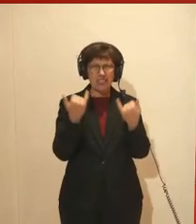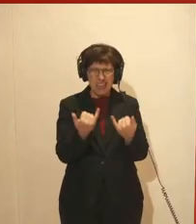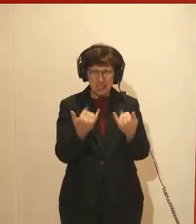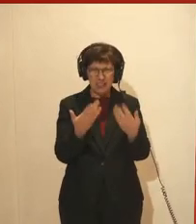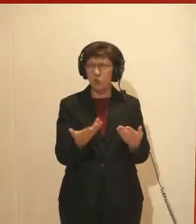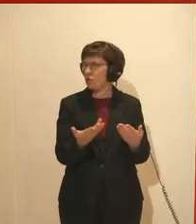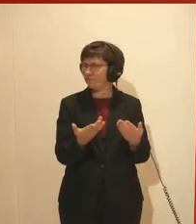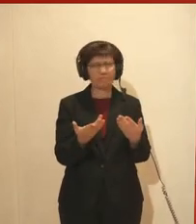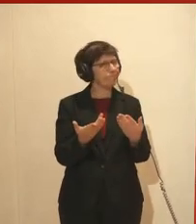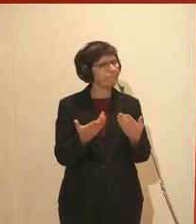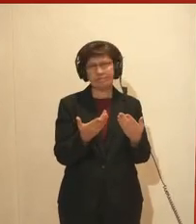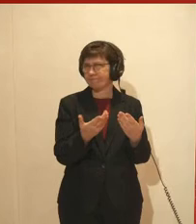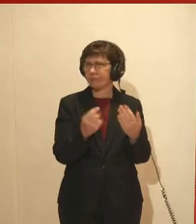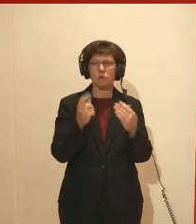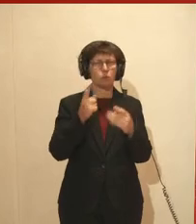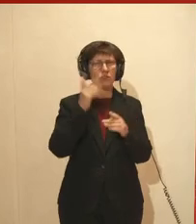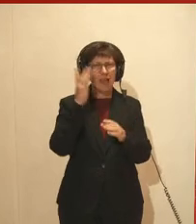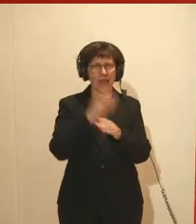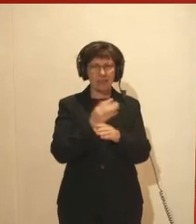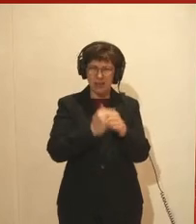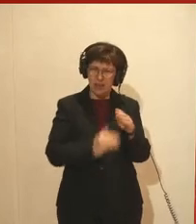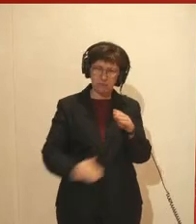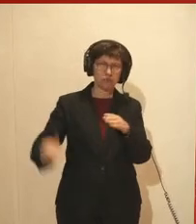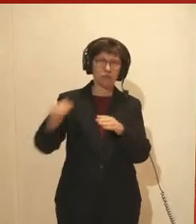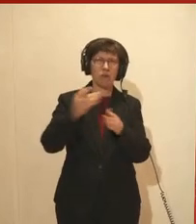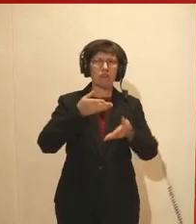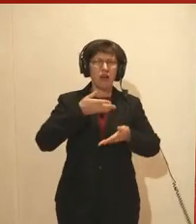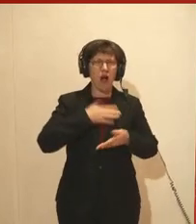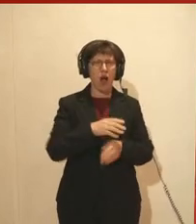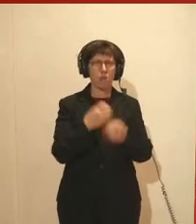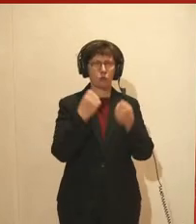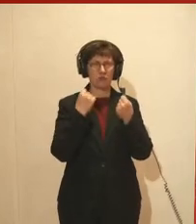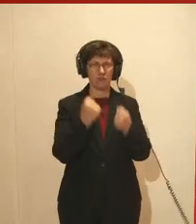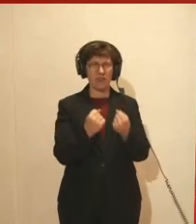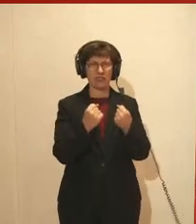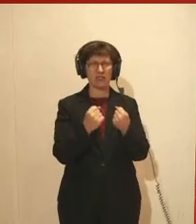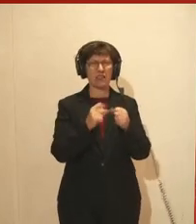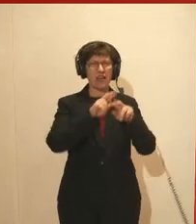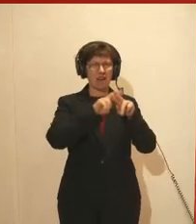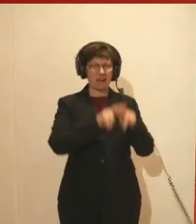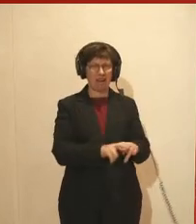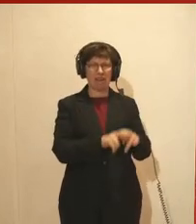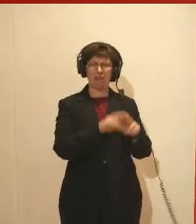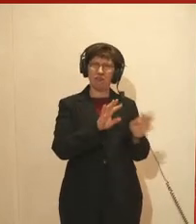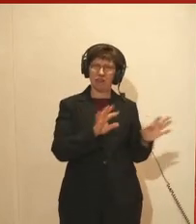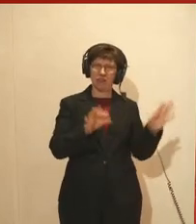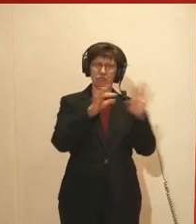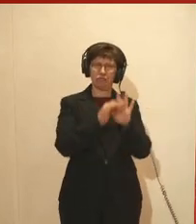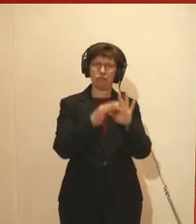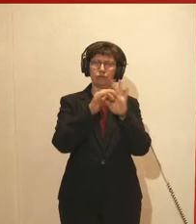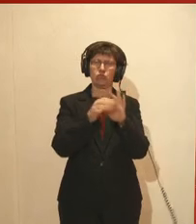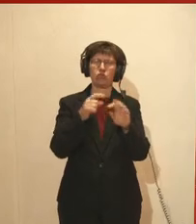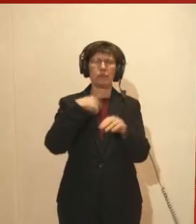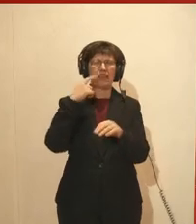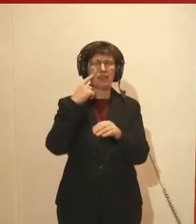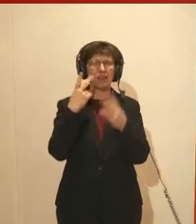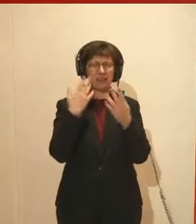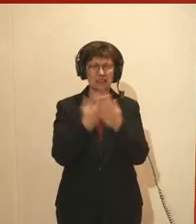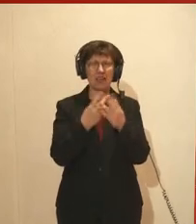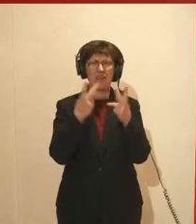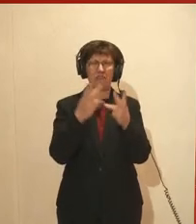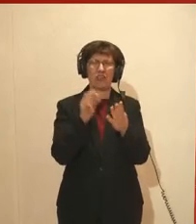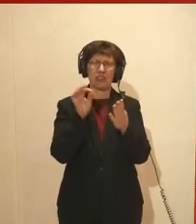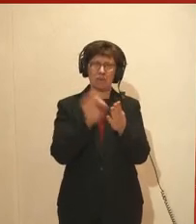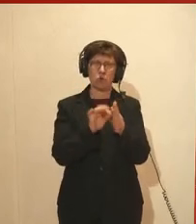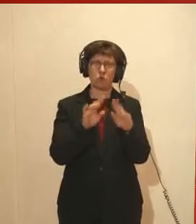nicht bleiben kann sondern dass er endlich auch wirklich armutsfest ist und als feste renten auch erzeugt das ist glaube ich ein ganz wichtiger punkt